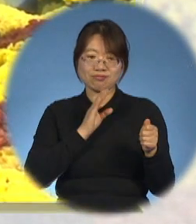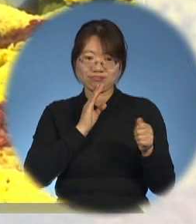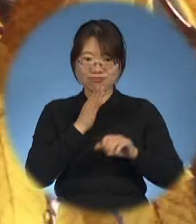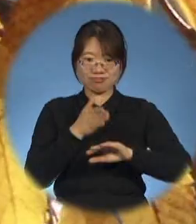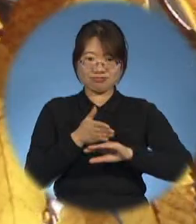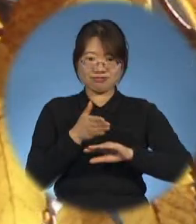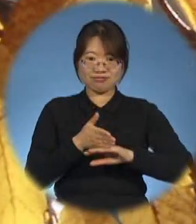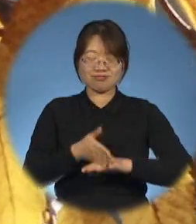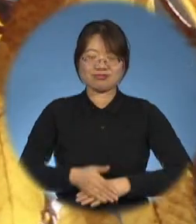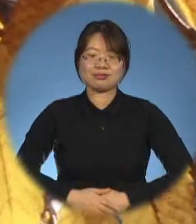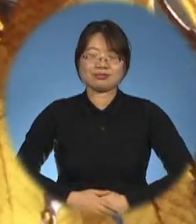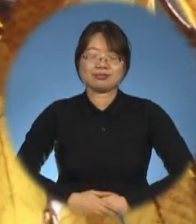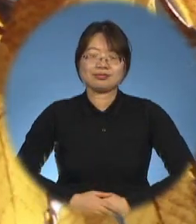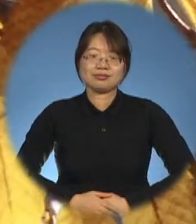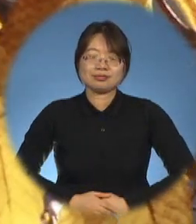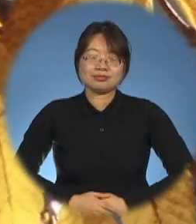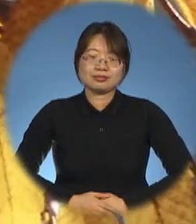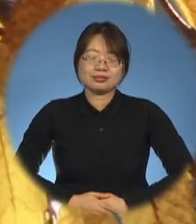으